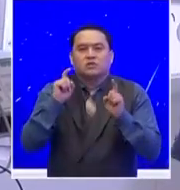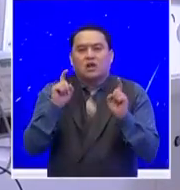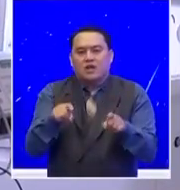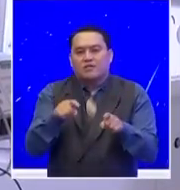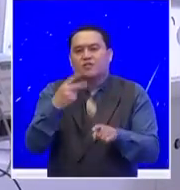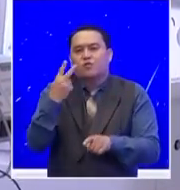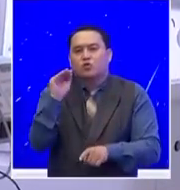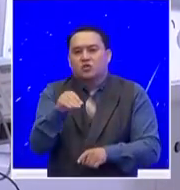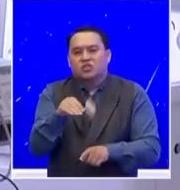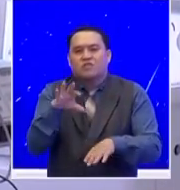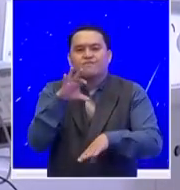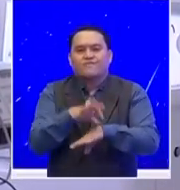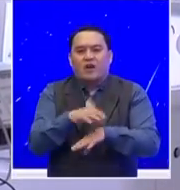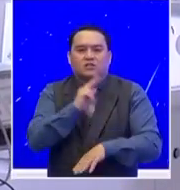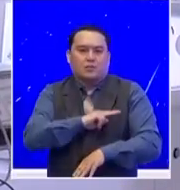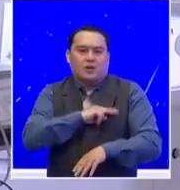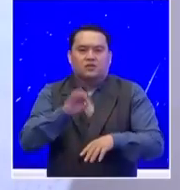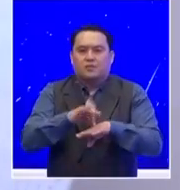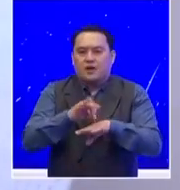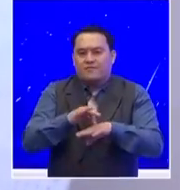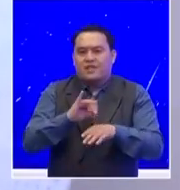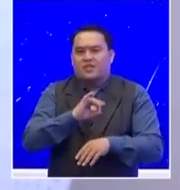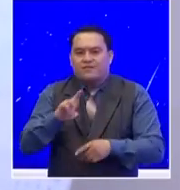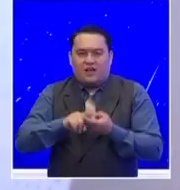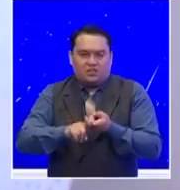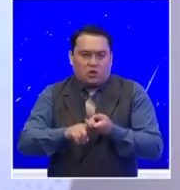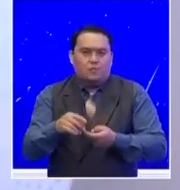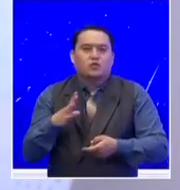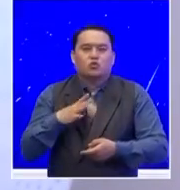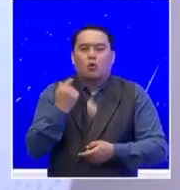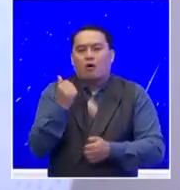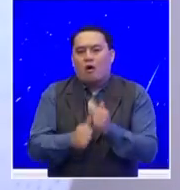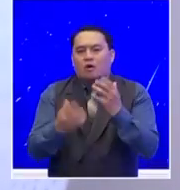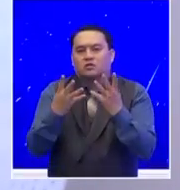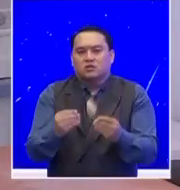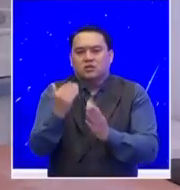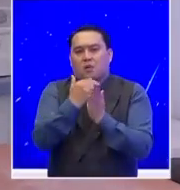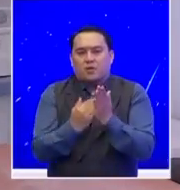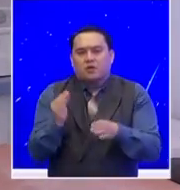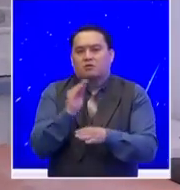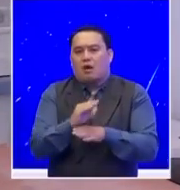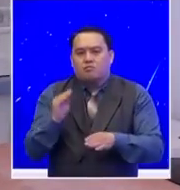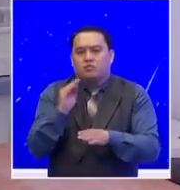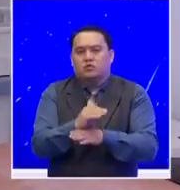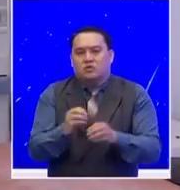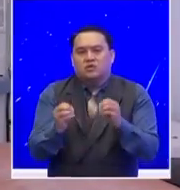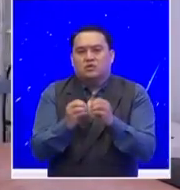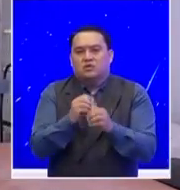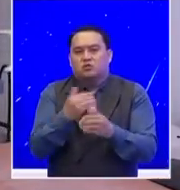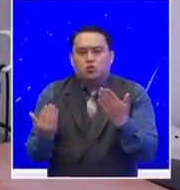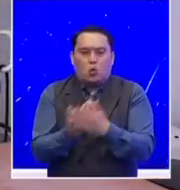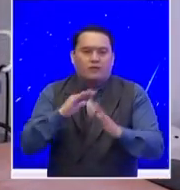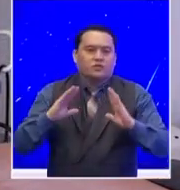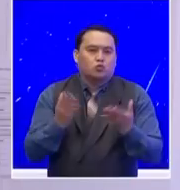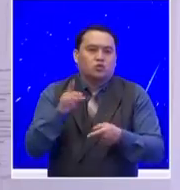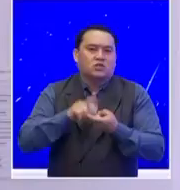более 2000 фактов заболевания коронавирусной инфекцией. Буквально каждый день этот список пополняется несколькими десятками новых